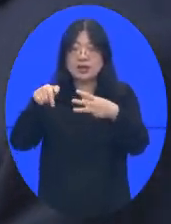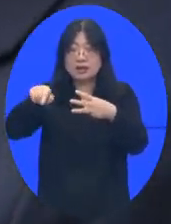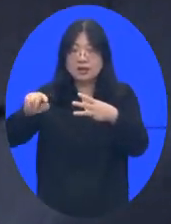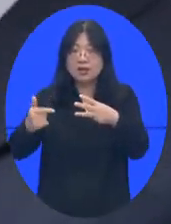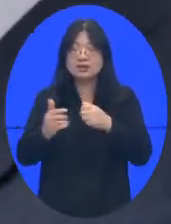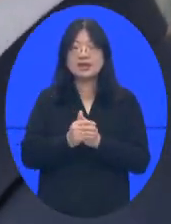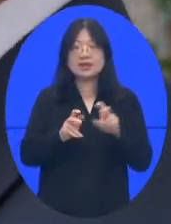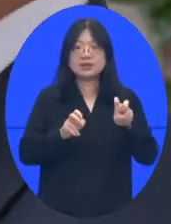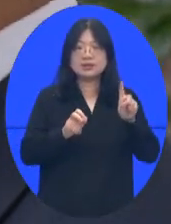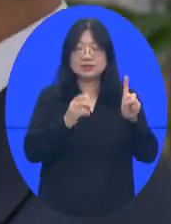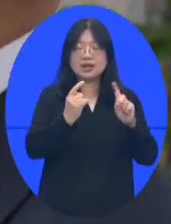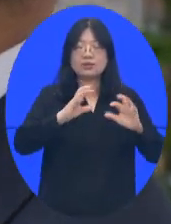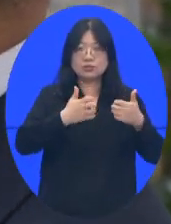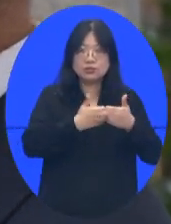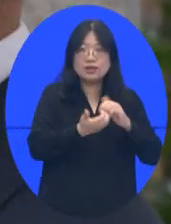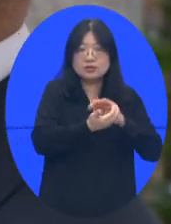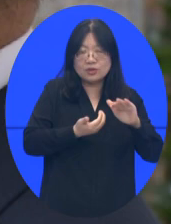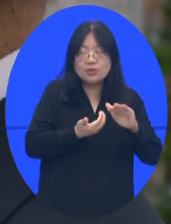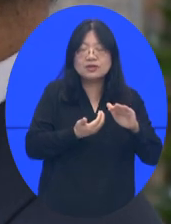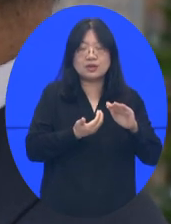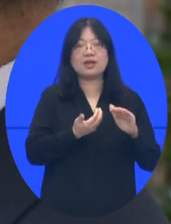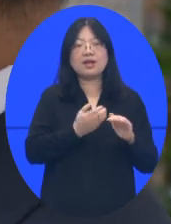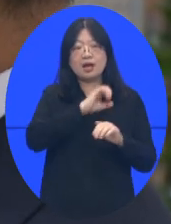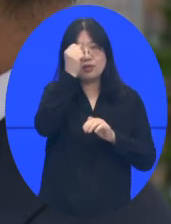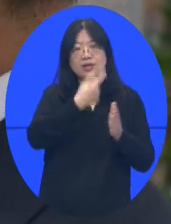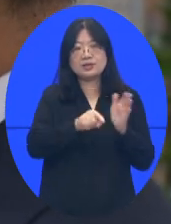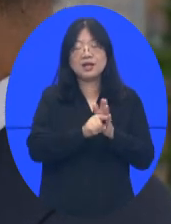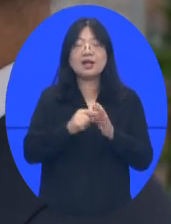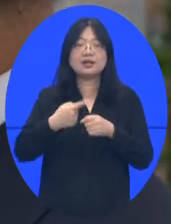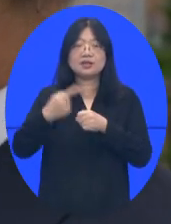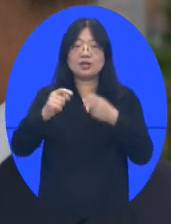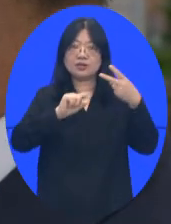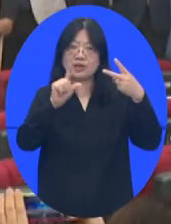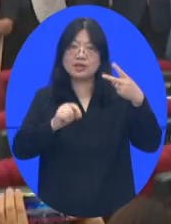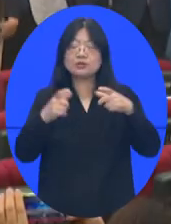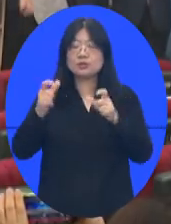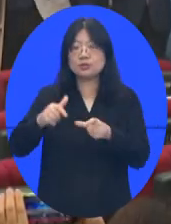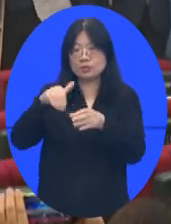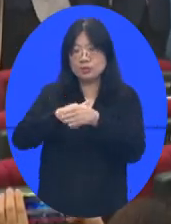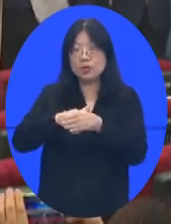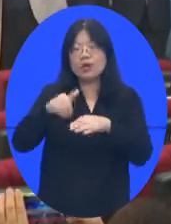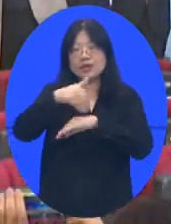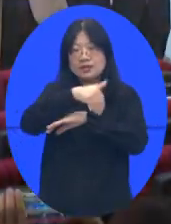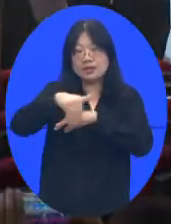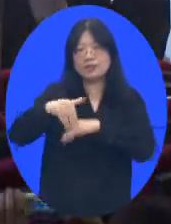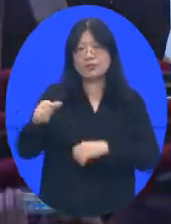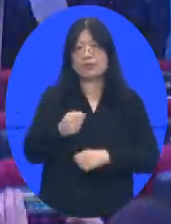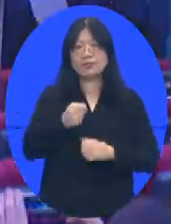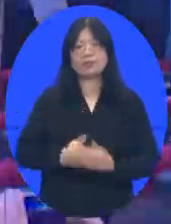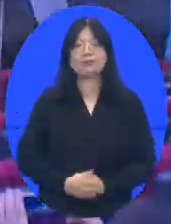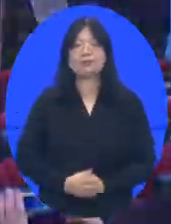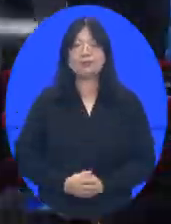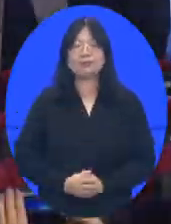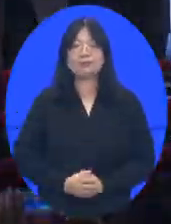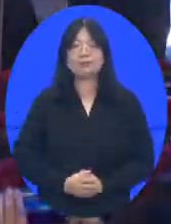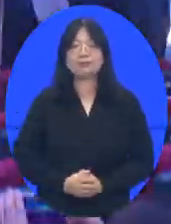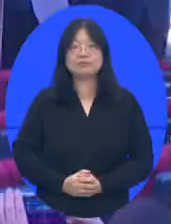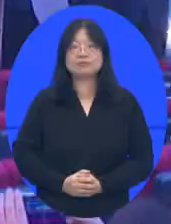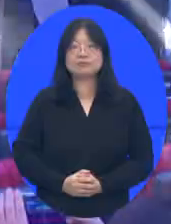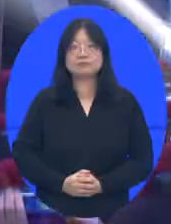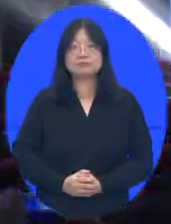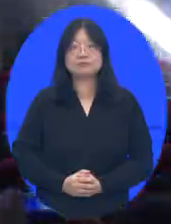전 통과할 수 있도록 내년 2월까지 주민투표를 실시해야 한다는 입장입니다. 경기GTV 서문영입니다.